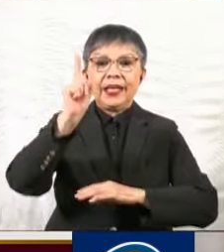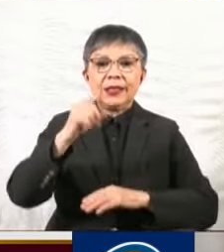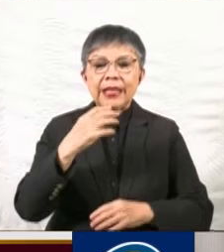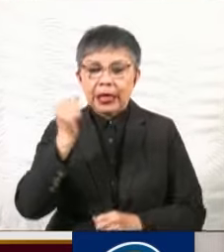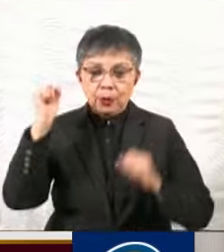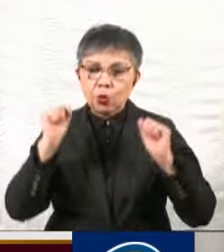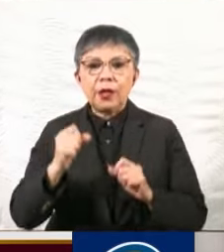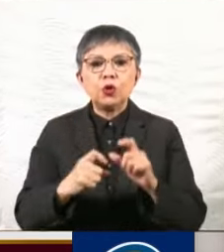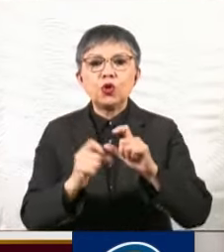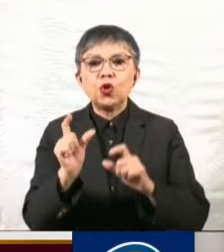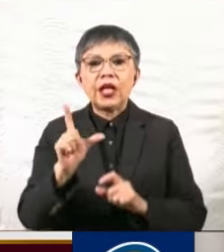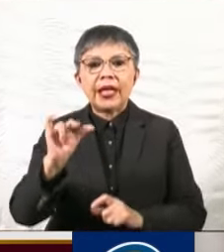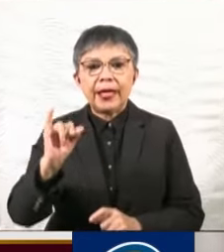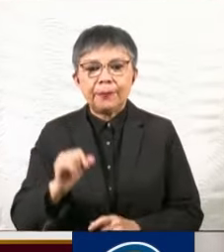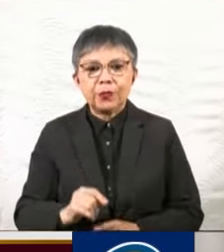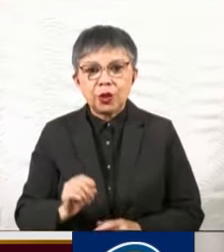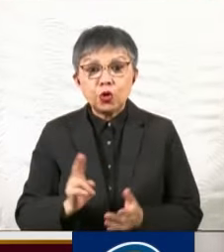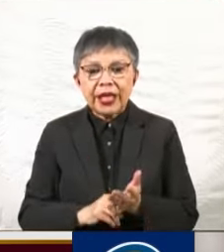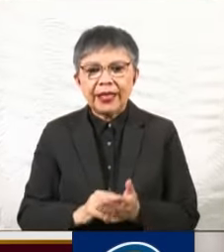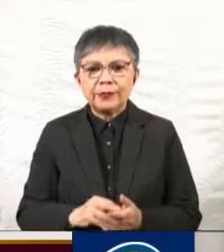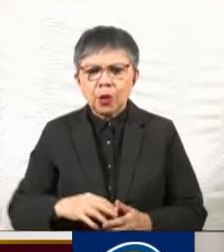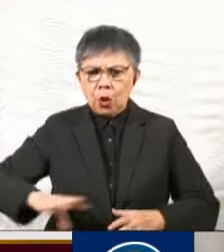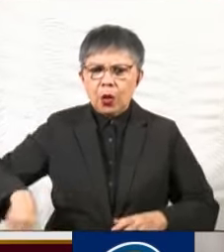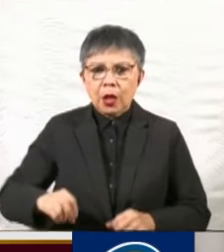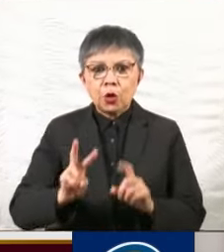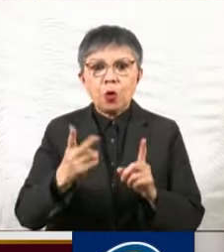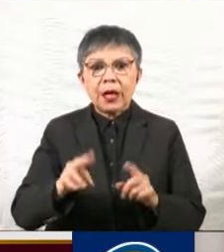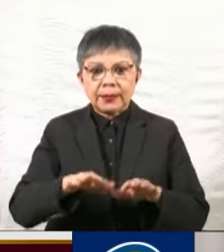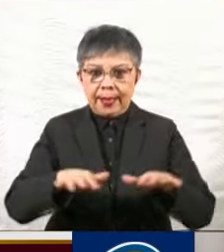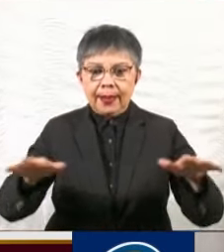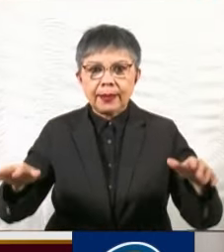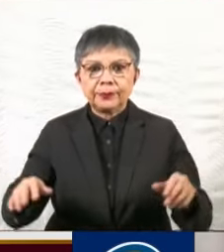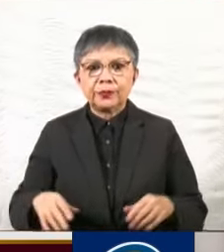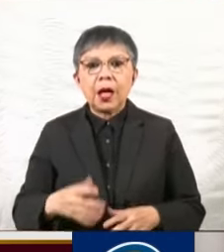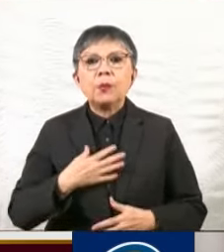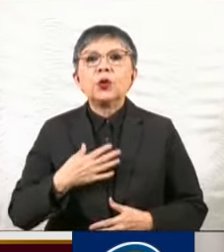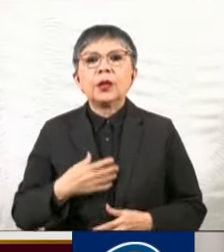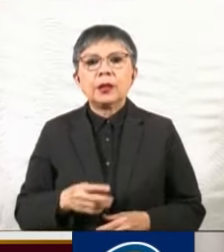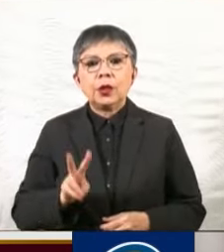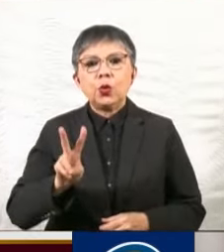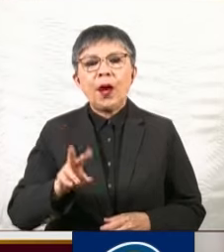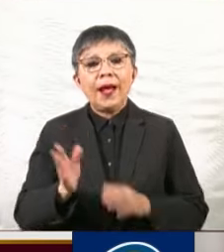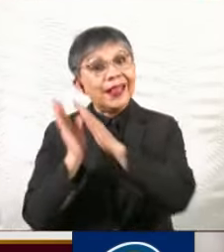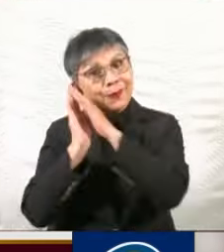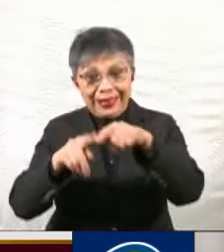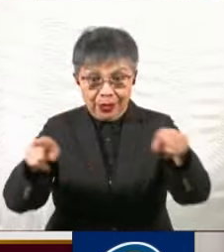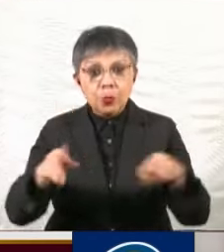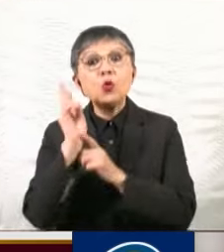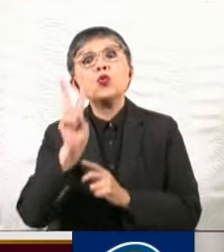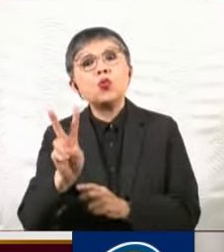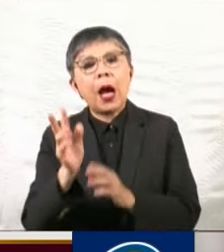dengan ibu Suni Ibu Suni mempunyai keluarga 12 orang hanya mempunyai dua tempat